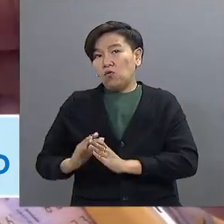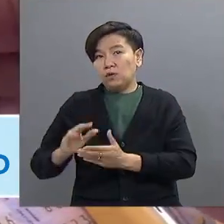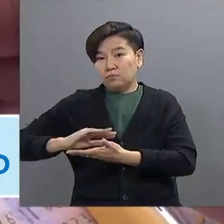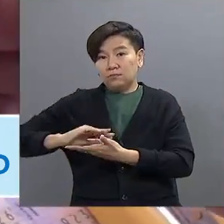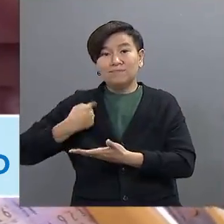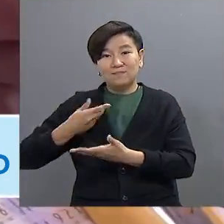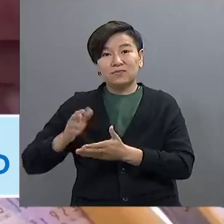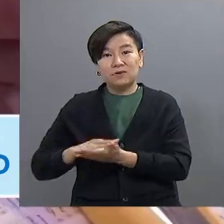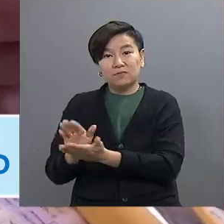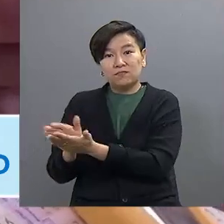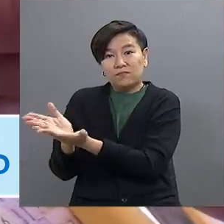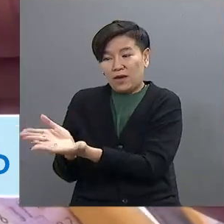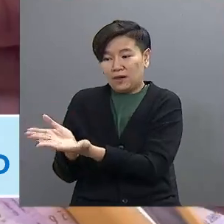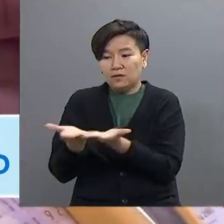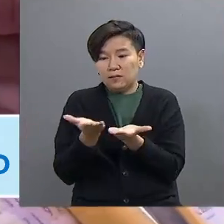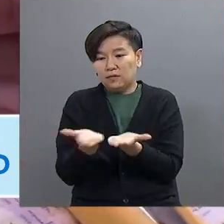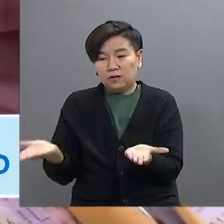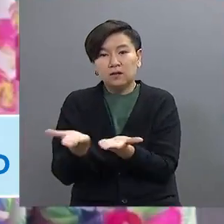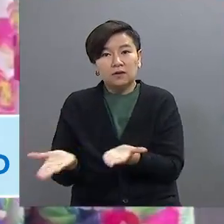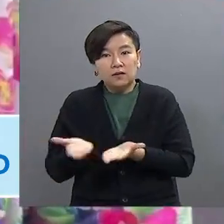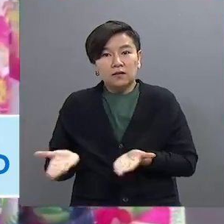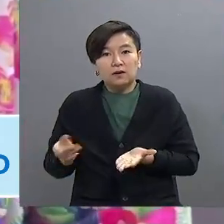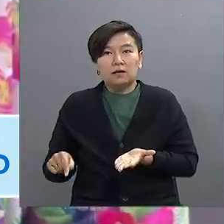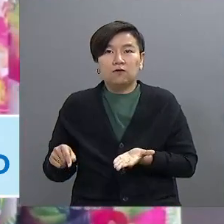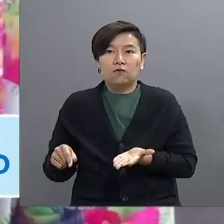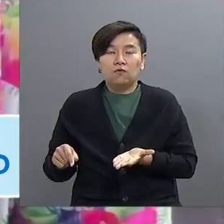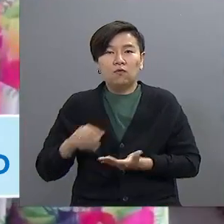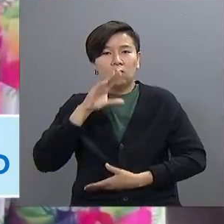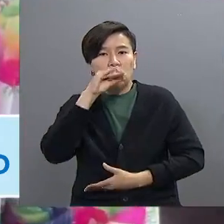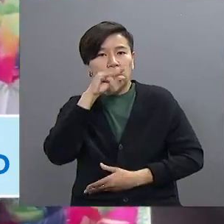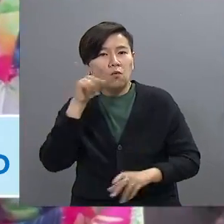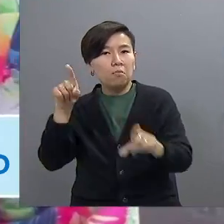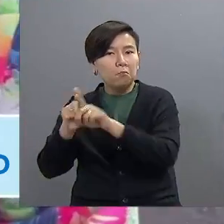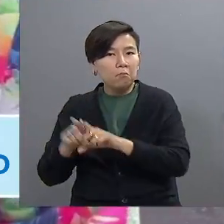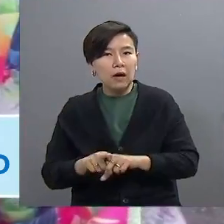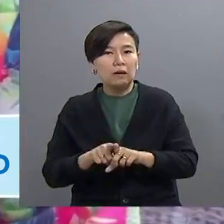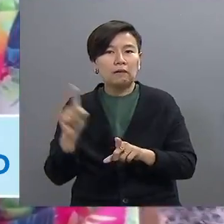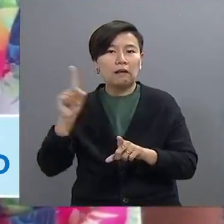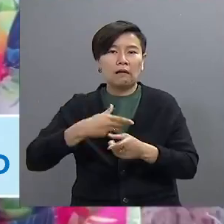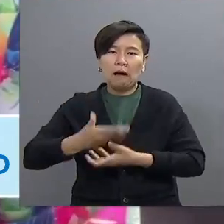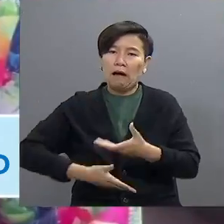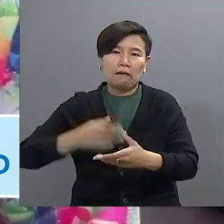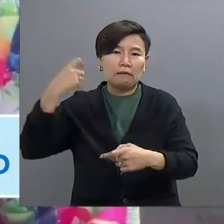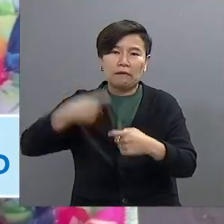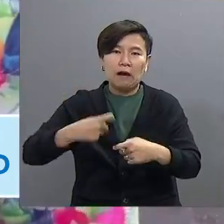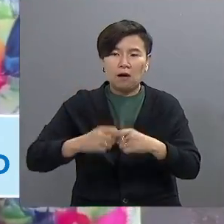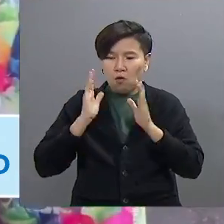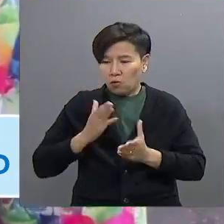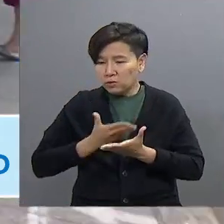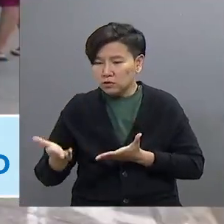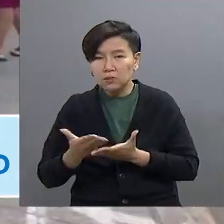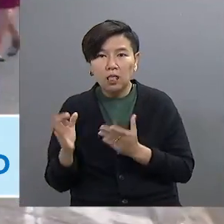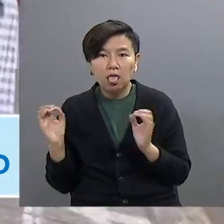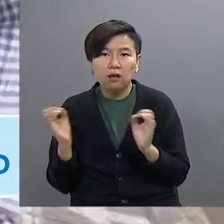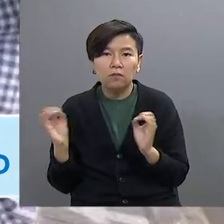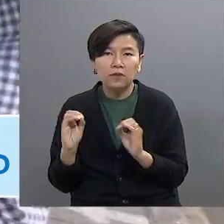ายตามตลาดนัดต่างๆนี่โอ้โหบ่นเป็นเสียงเดียวกันว่าขายไม่ออกคือคนซื้อน้อยมากก็ตั้งคำ